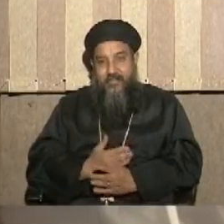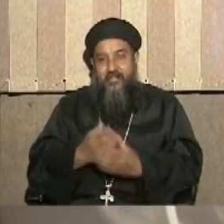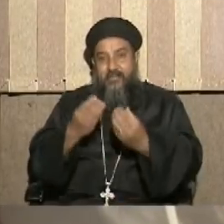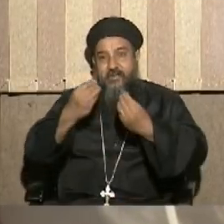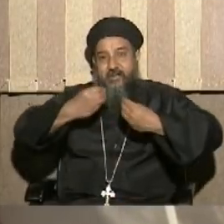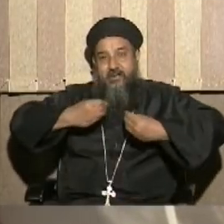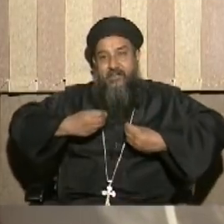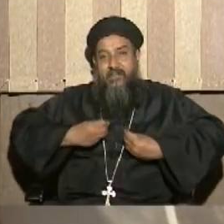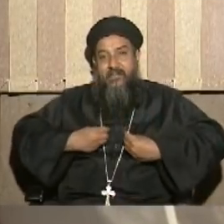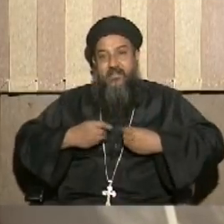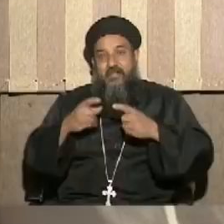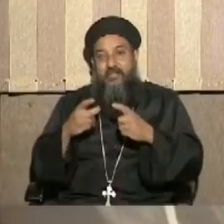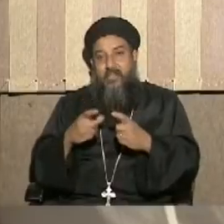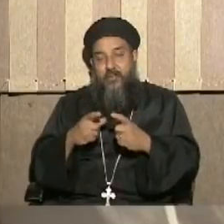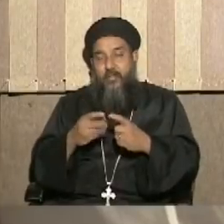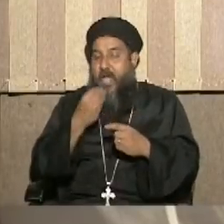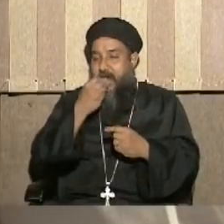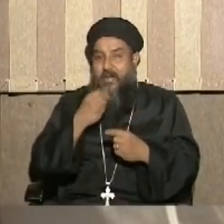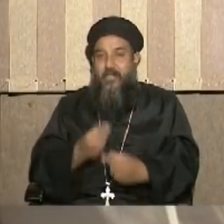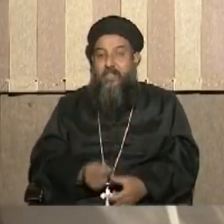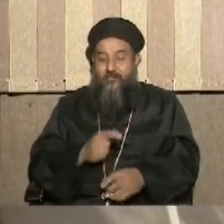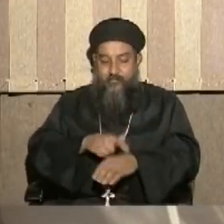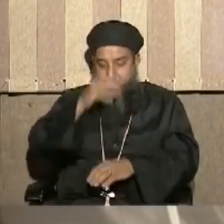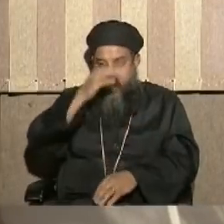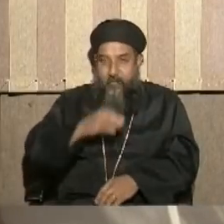لأنك تعطينا طعامنا في حينه